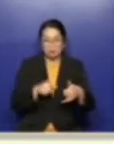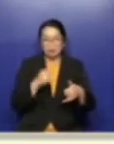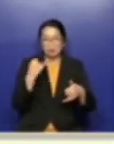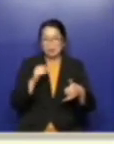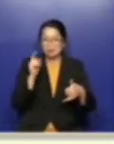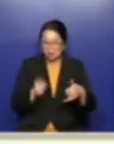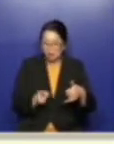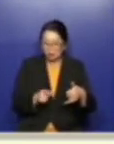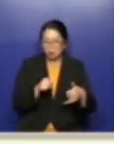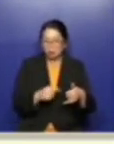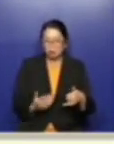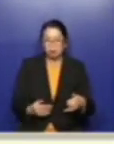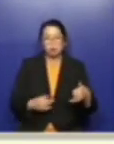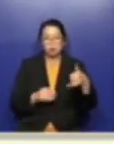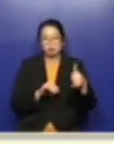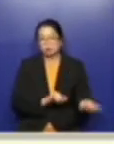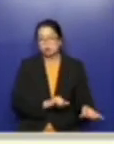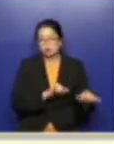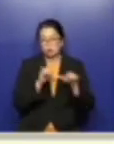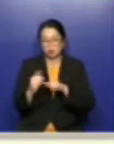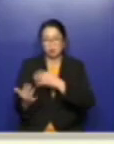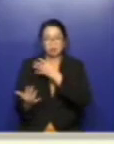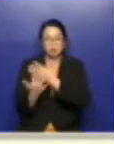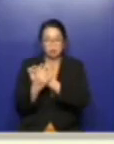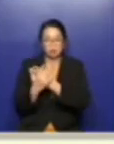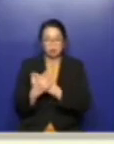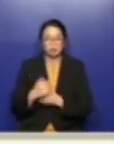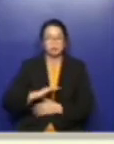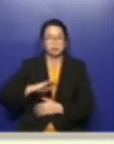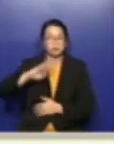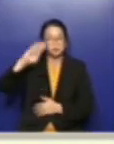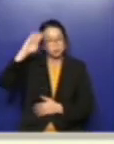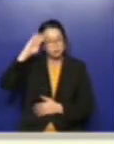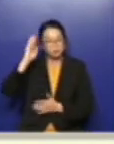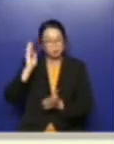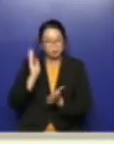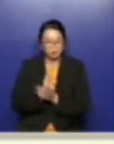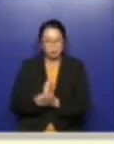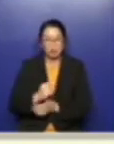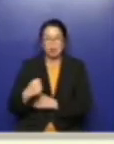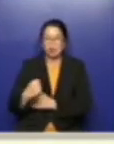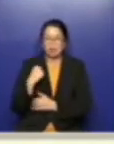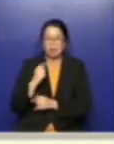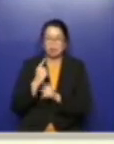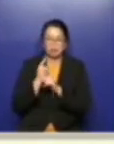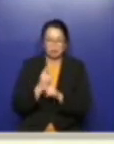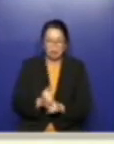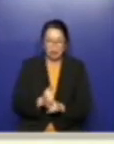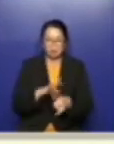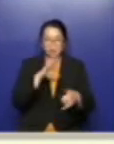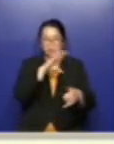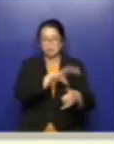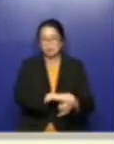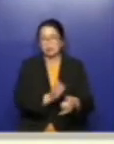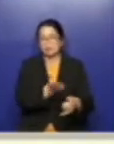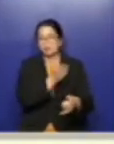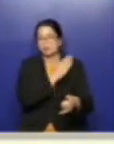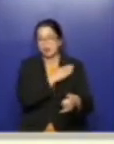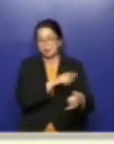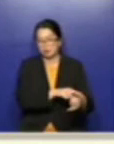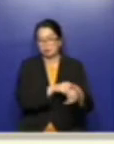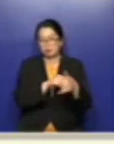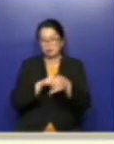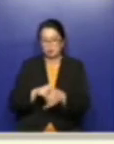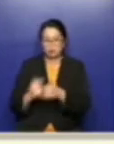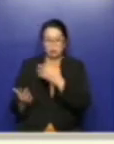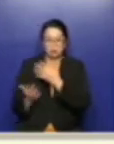าลให้พนักงานเจ้าหน้าที่ผู้มีอำนาจหน้าที่ปฏิบัติให้เป็นไปตามคำพิพากษาหรือคำสั่งของศาลมีอำนาจดำเนิน